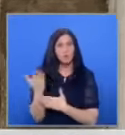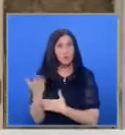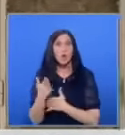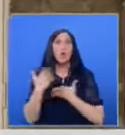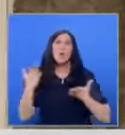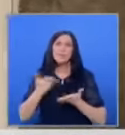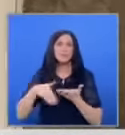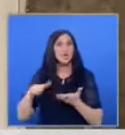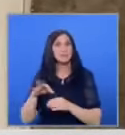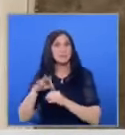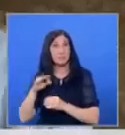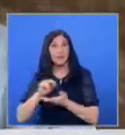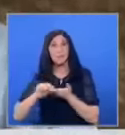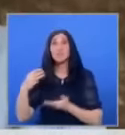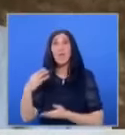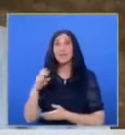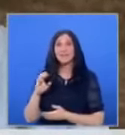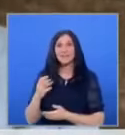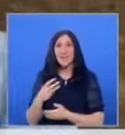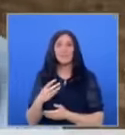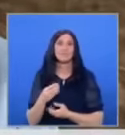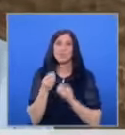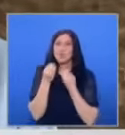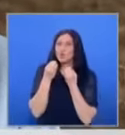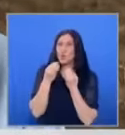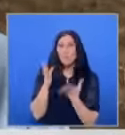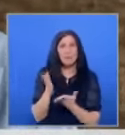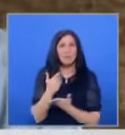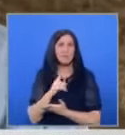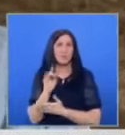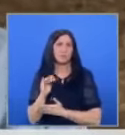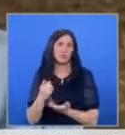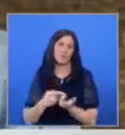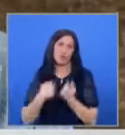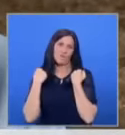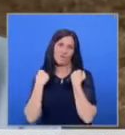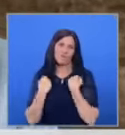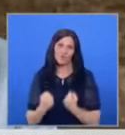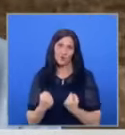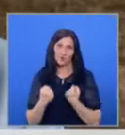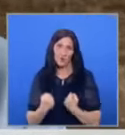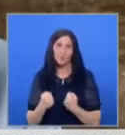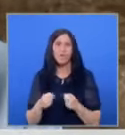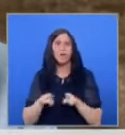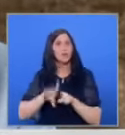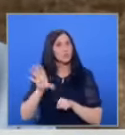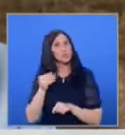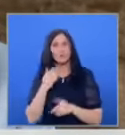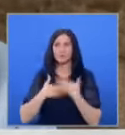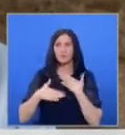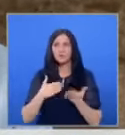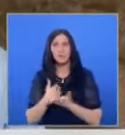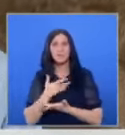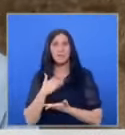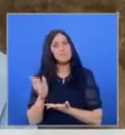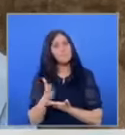голяма част бяха избрали да пишат есе. Мина супер, не беше толкова трудно и като цяло съм доволен. Според мен